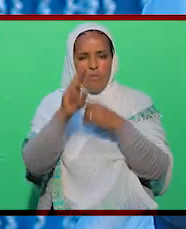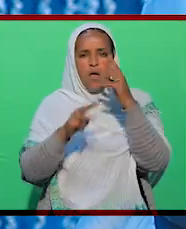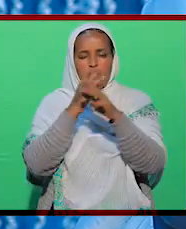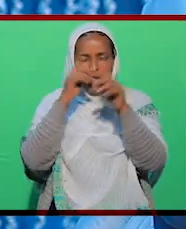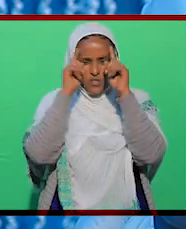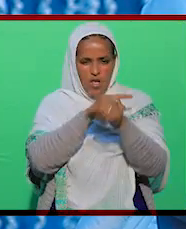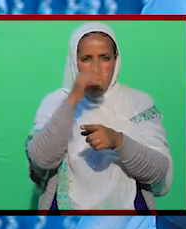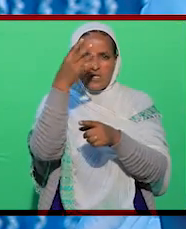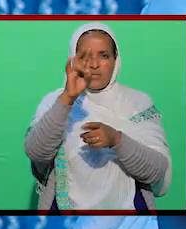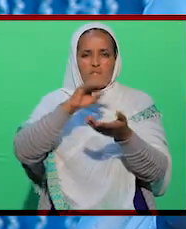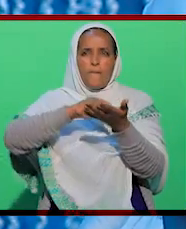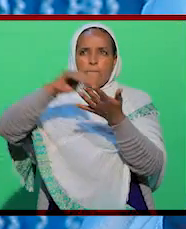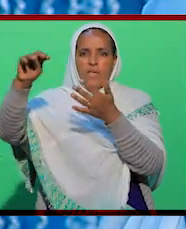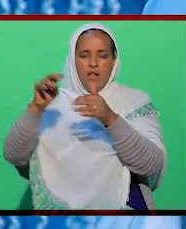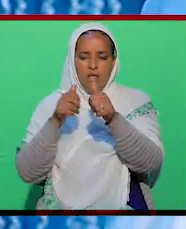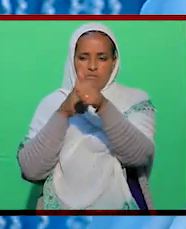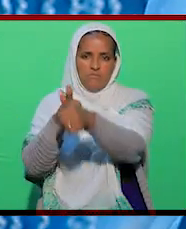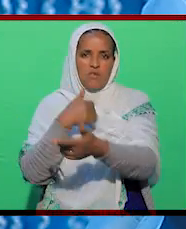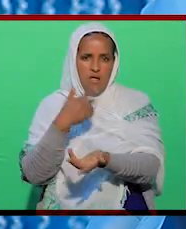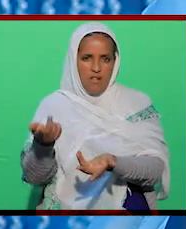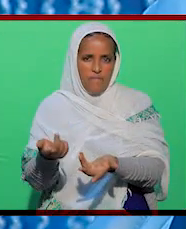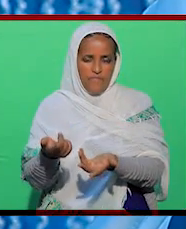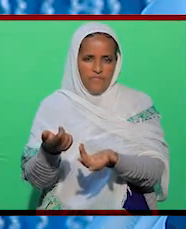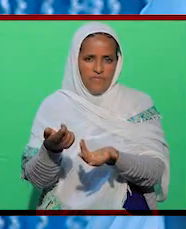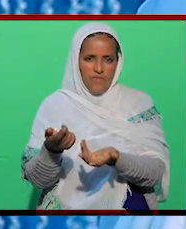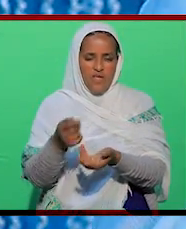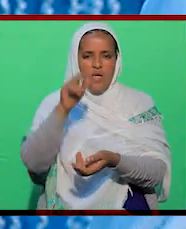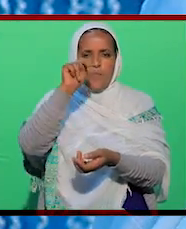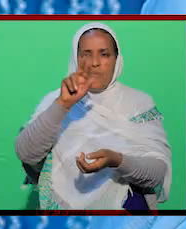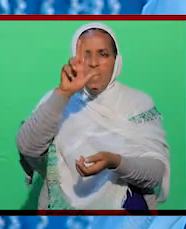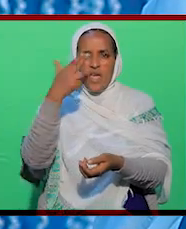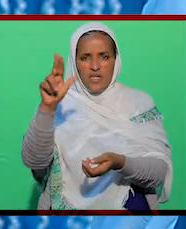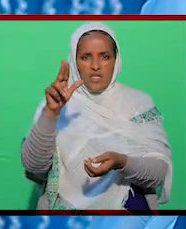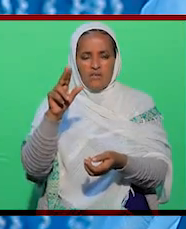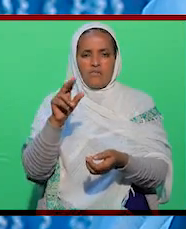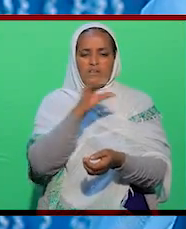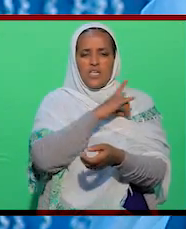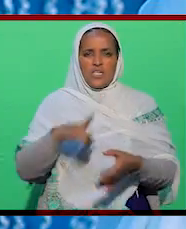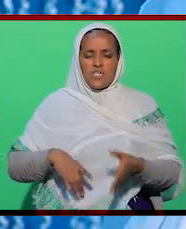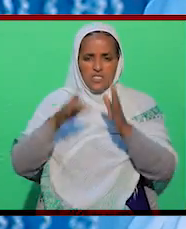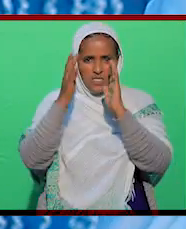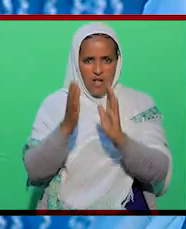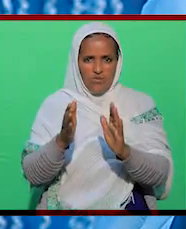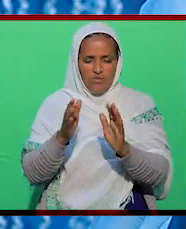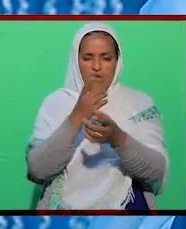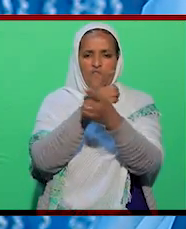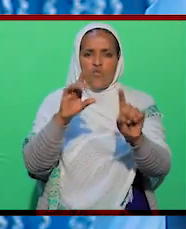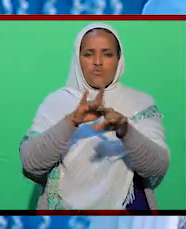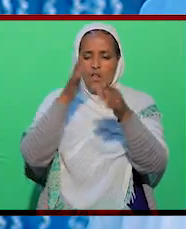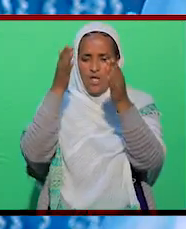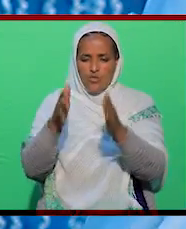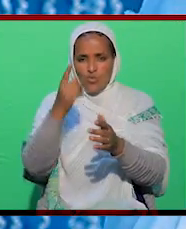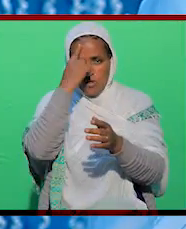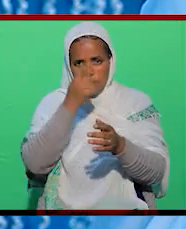በዓለም ካልተሳሳት ከ17 ሚሊዮን በላይ ተከታዮች አሉ። ሜሪ ቤከር የምትባል ሴት ክርስቲያን ሳይንስ ሞኒተር